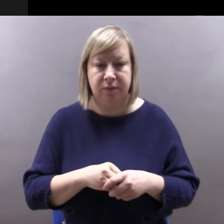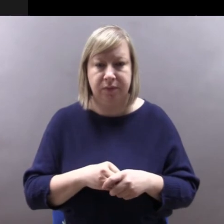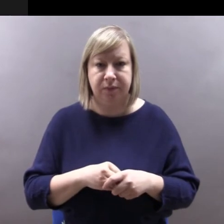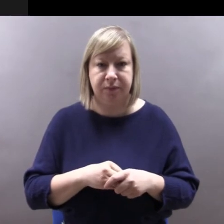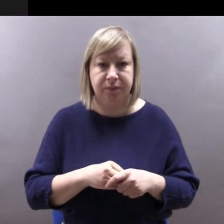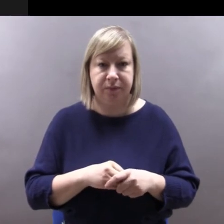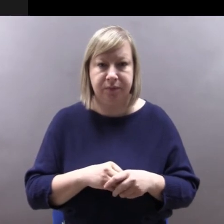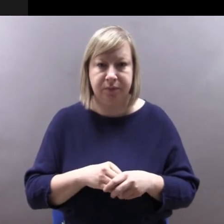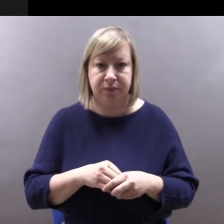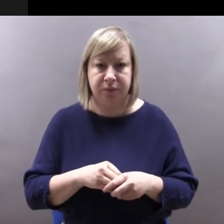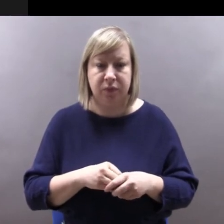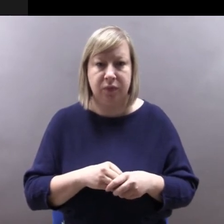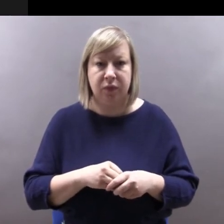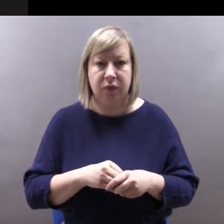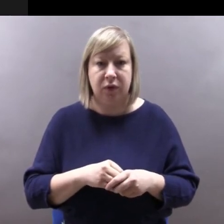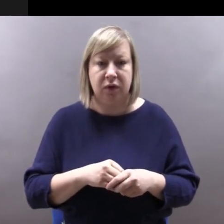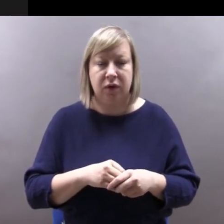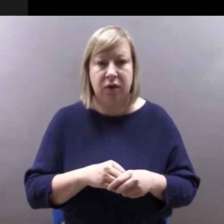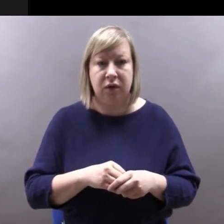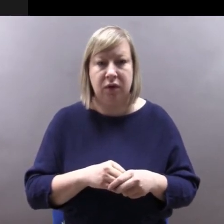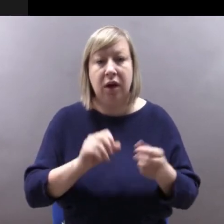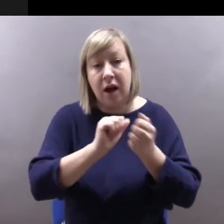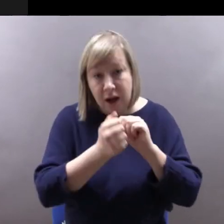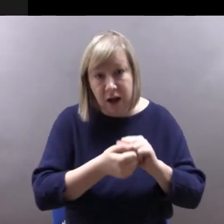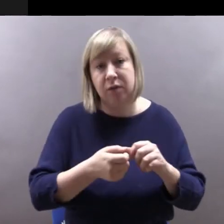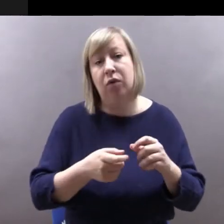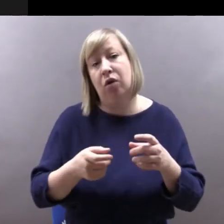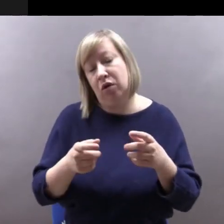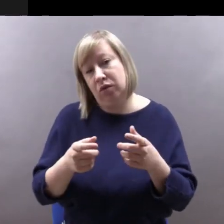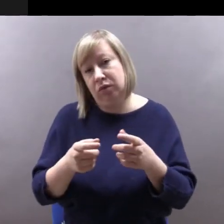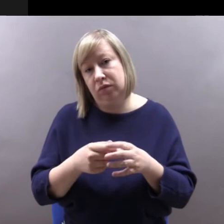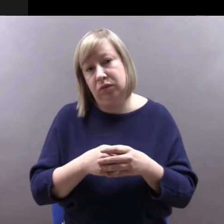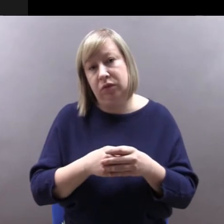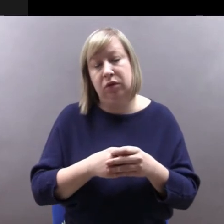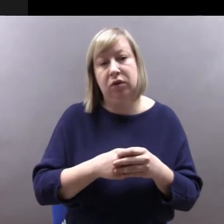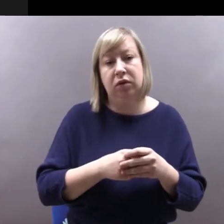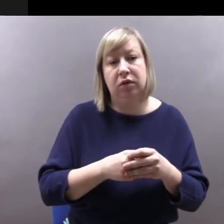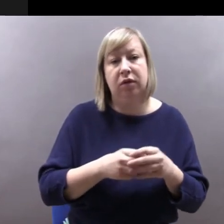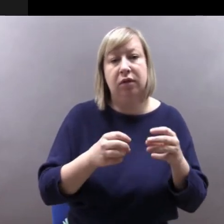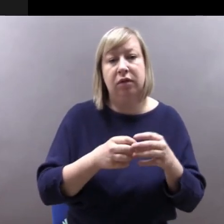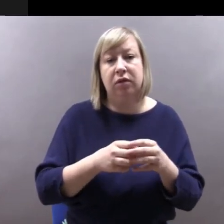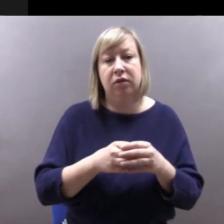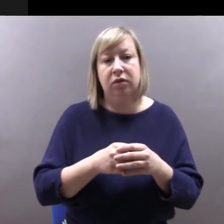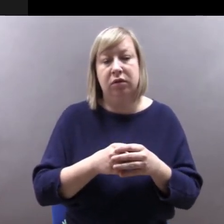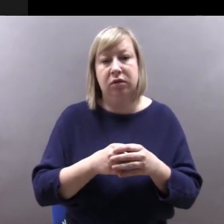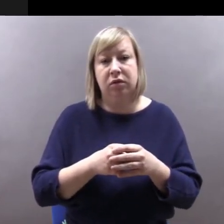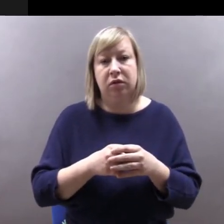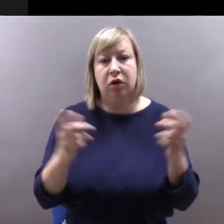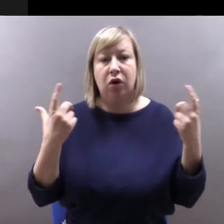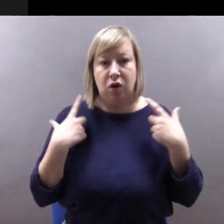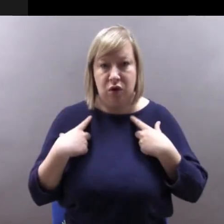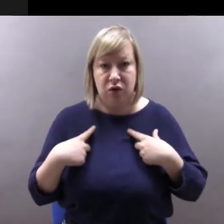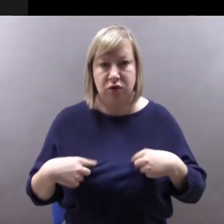automatycznie i tak naprawdę bez większego stresu. Adam, chcesz jeszcze coś dorzucić, czy kończymy?